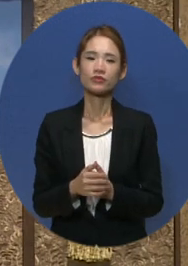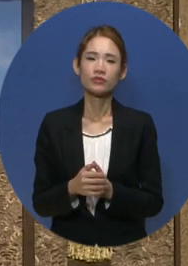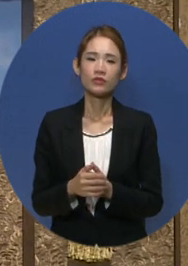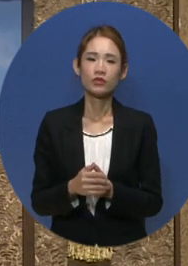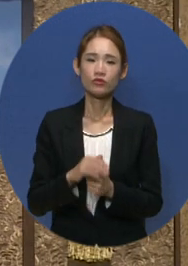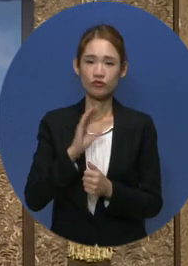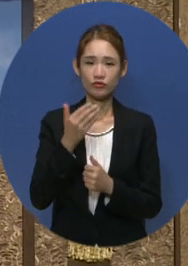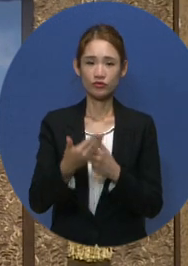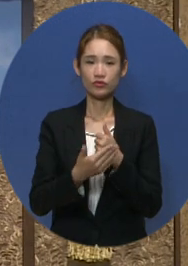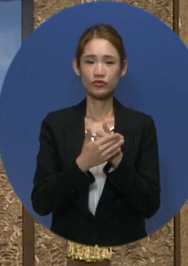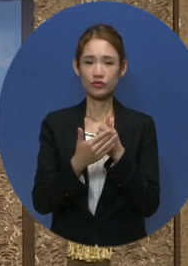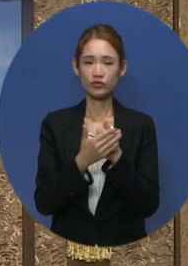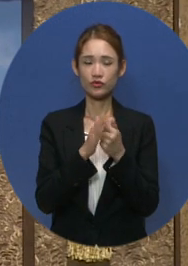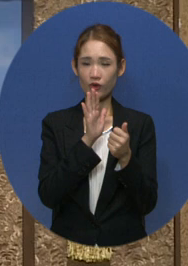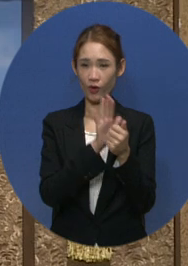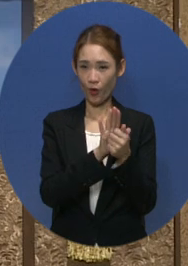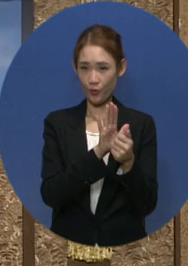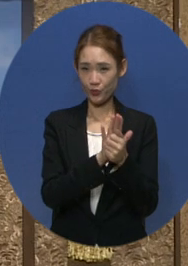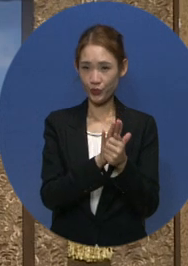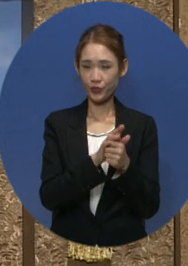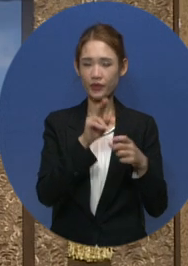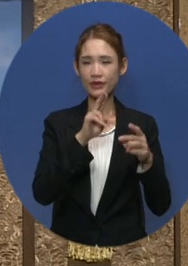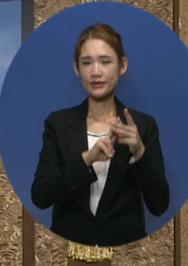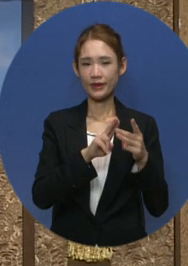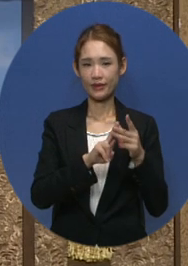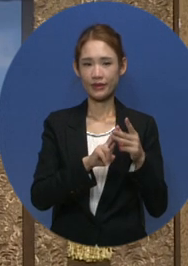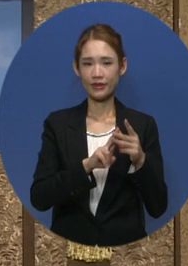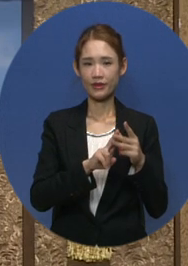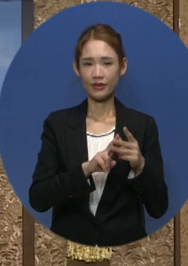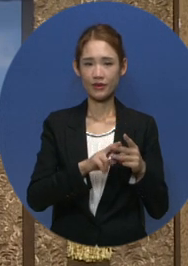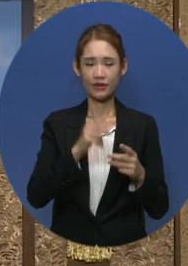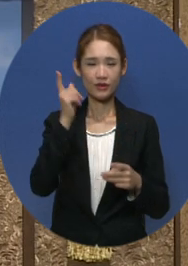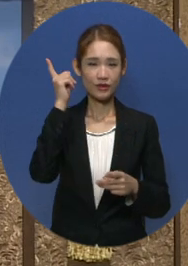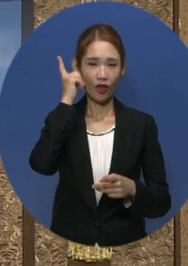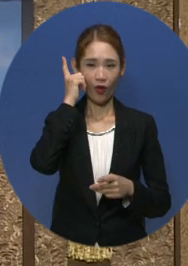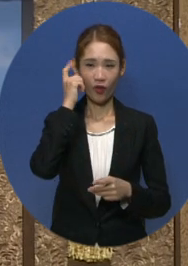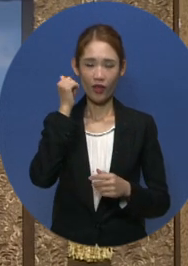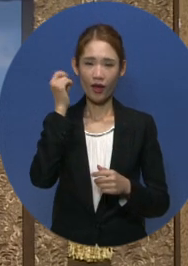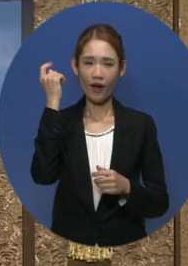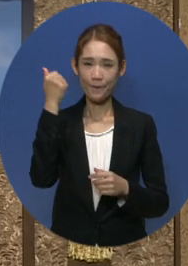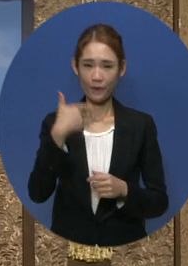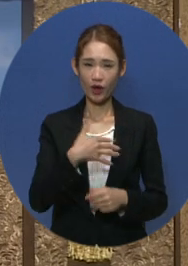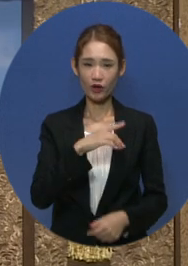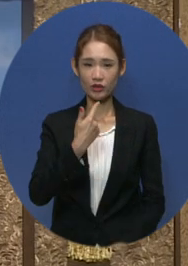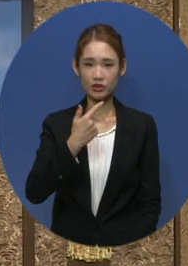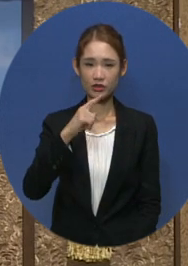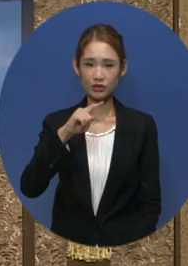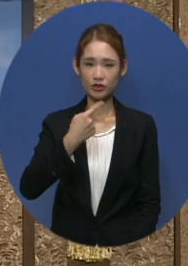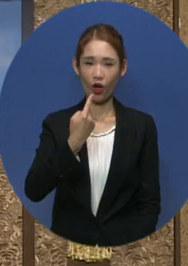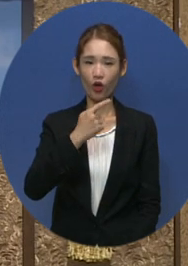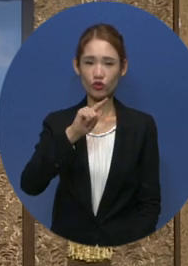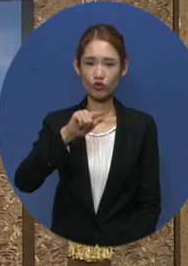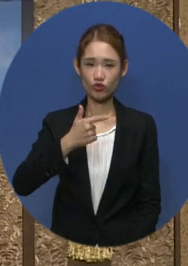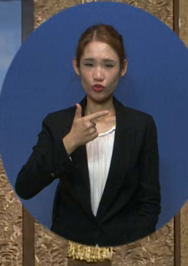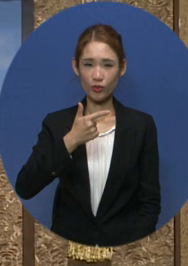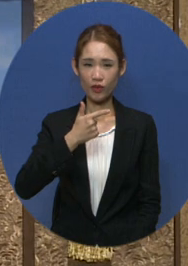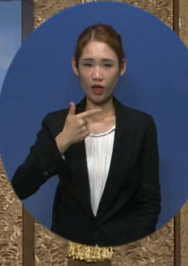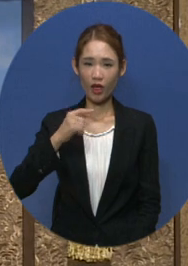후원 협력 그 센터가 있습니다. 예, 전화번호가 네. 1609개 네. 예,